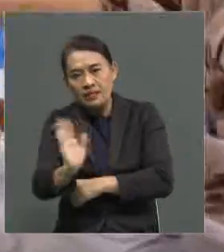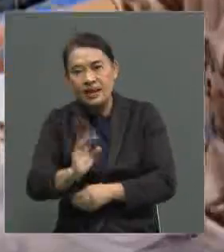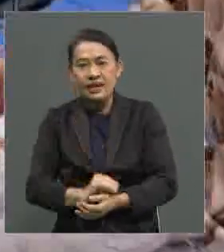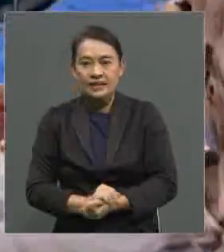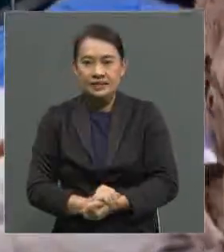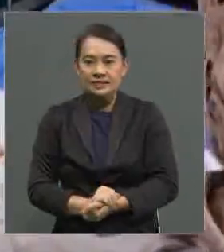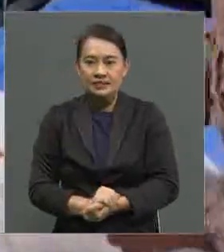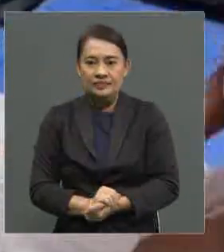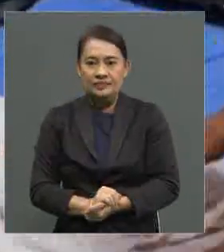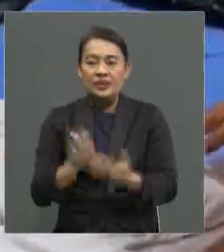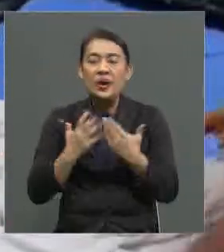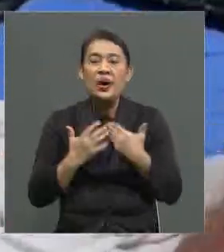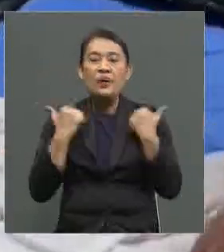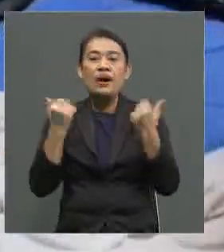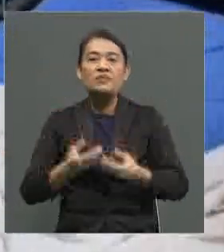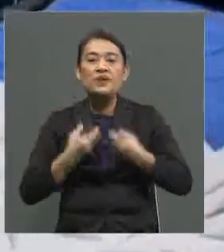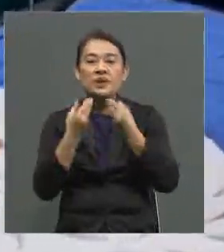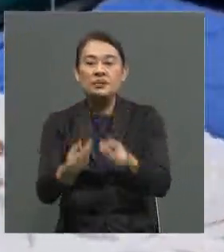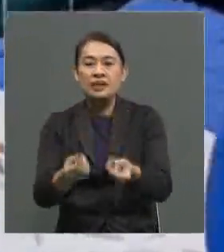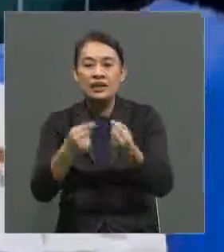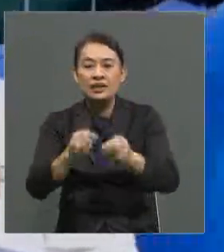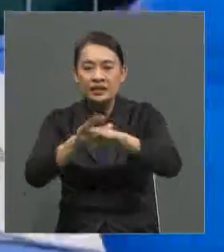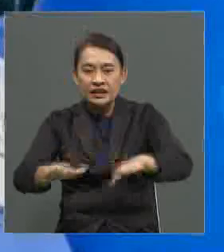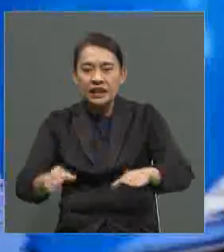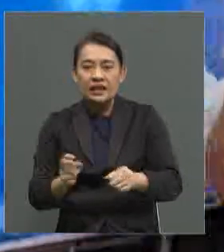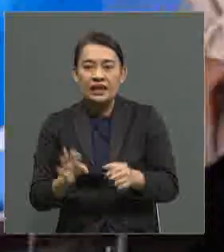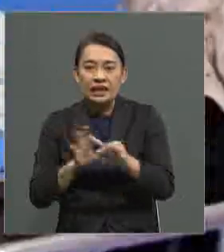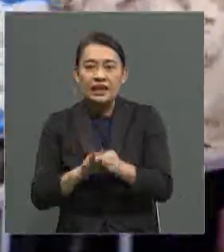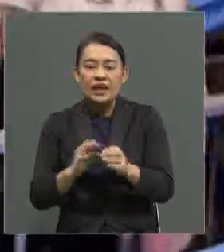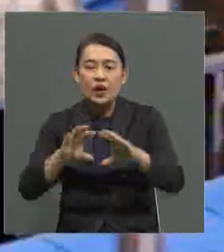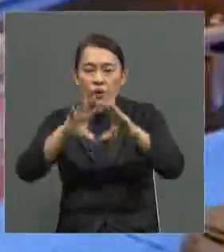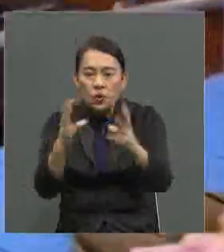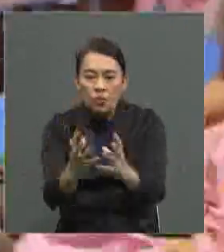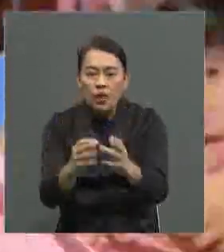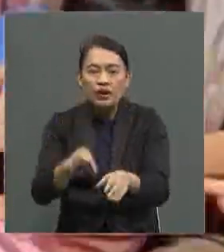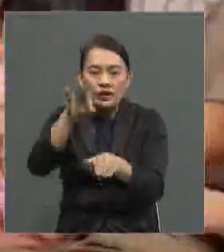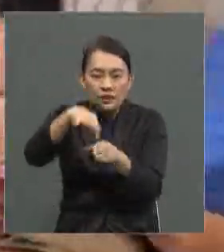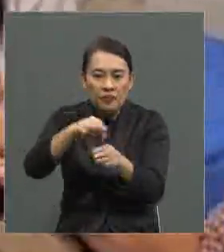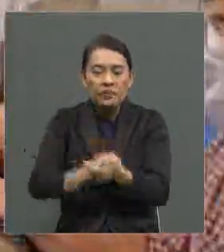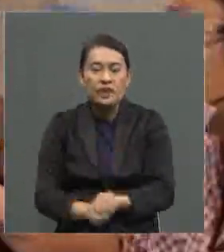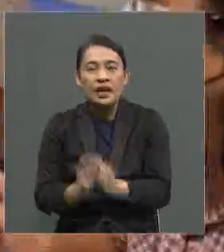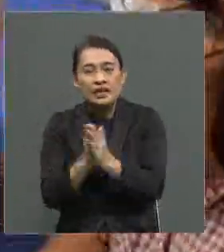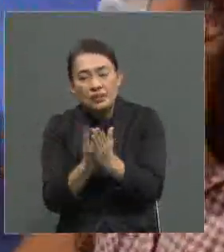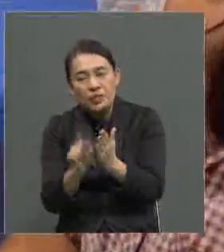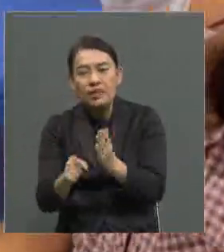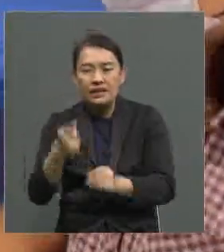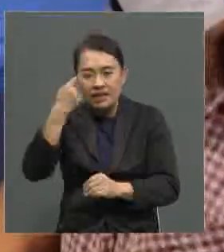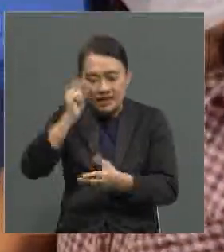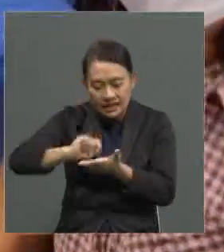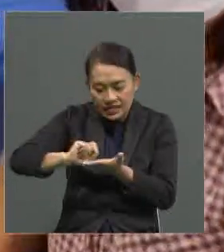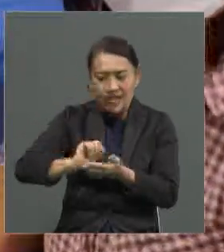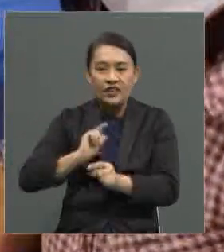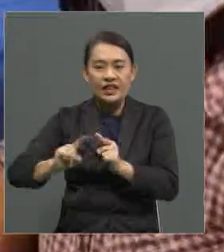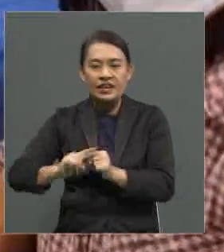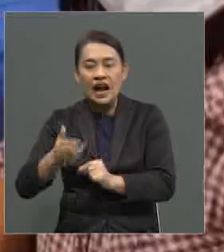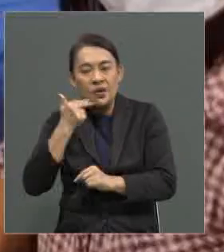ะครับก็นำความสุขมาเสิร์ฟให้ถึงเตียงเลยไม่ว่าจะเป็นตุ๊กตาลูกบอลกระปุกออมสินสมุดดินสอแล้วก็มีขนมต่างๆนะซึ่งอันเนี้ย